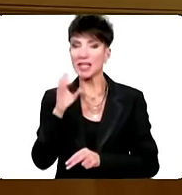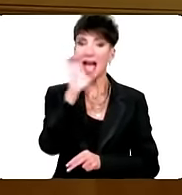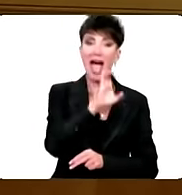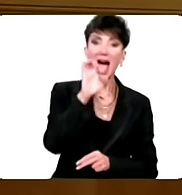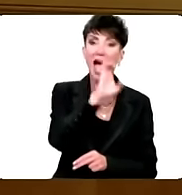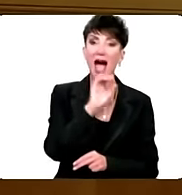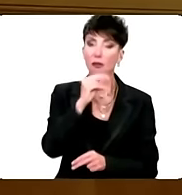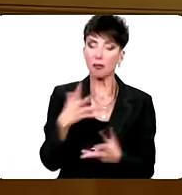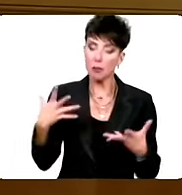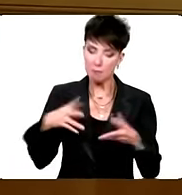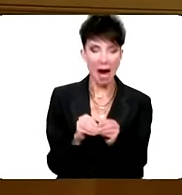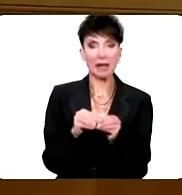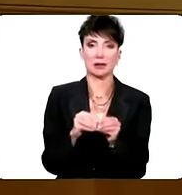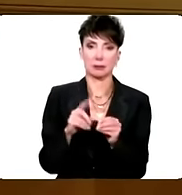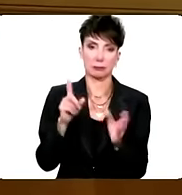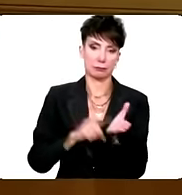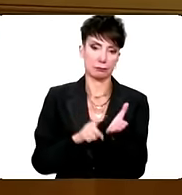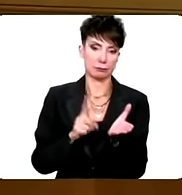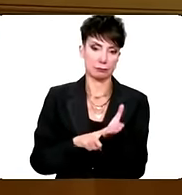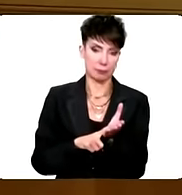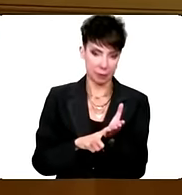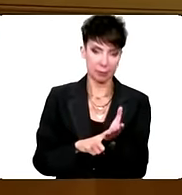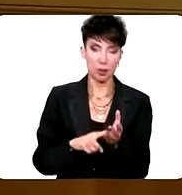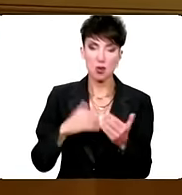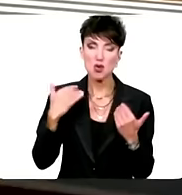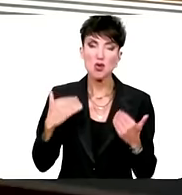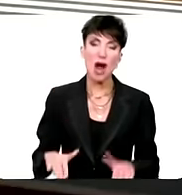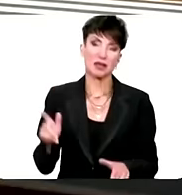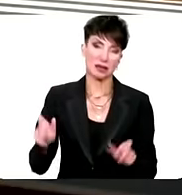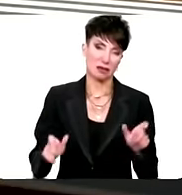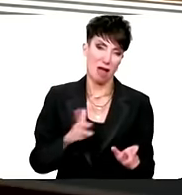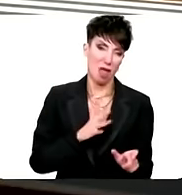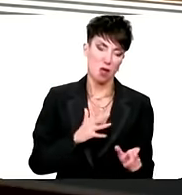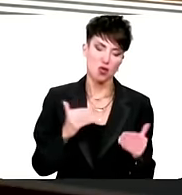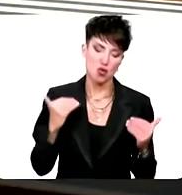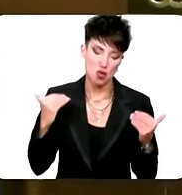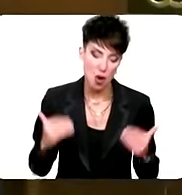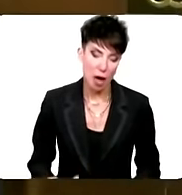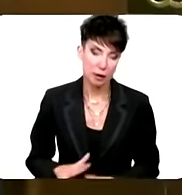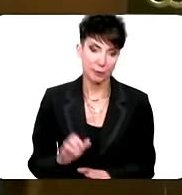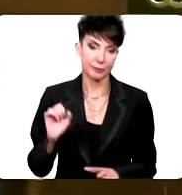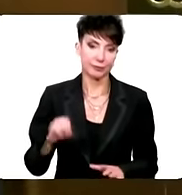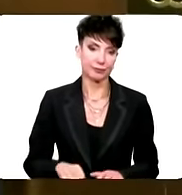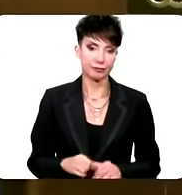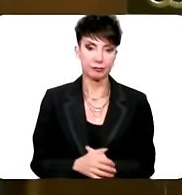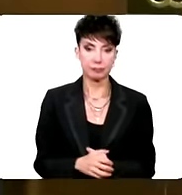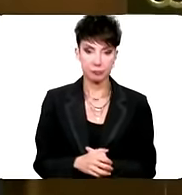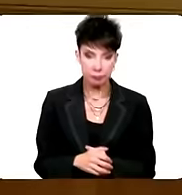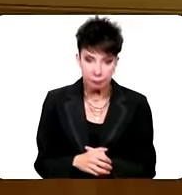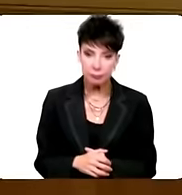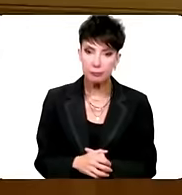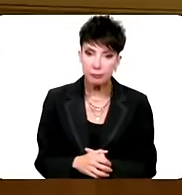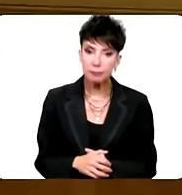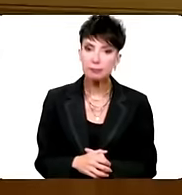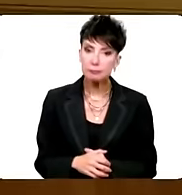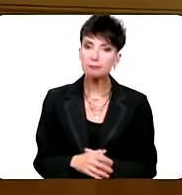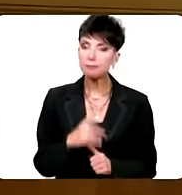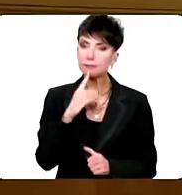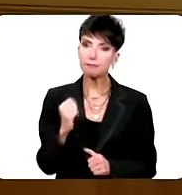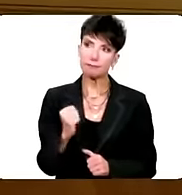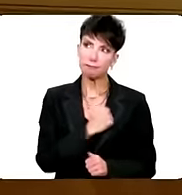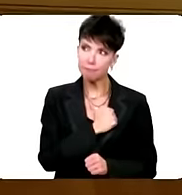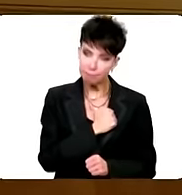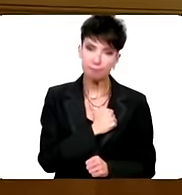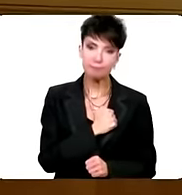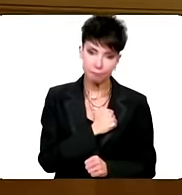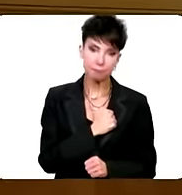να αυξήσουμε την συμμετοχή. Υπάρχει κούραση. Για μένα, έπρεπε να είχατε κάνει μαζί για τις αυτοδιοικητικές κυβερνήσεις. Για μένα ήταν οι πέμπτες. Ναι, δεν